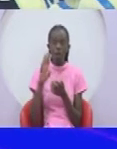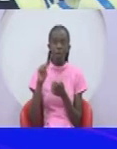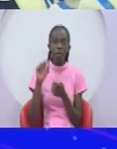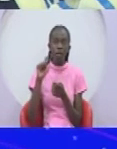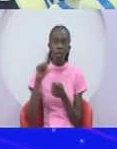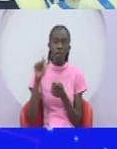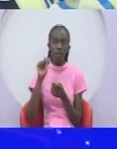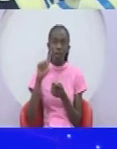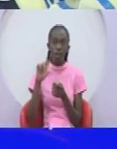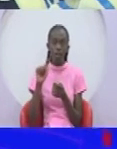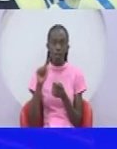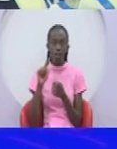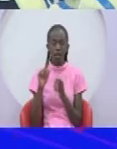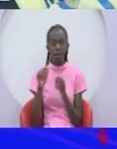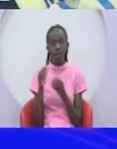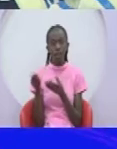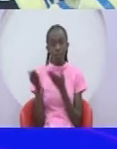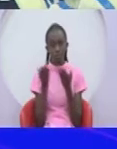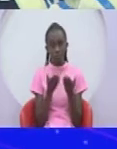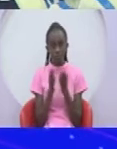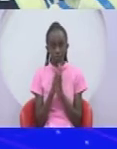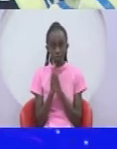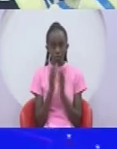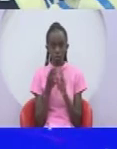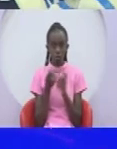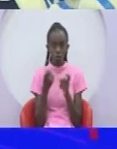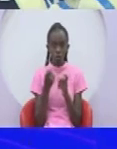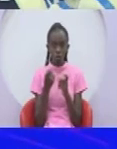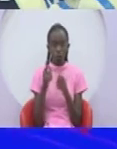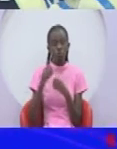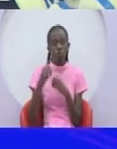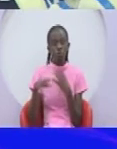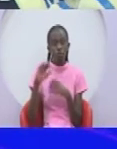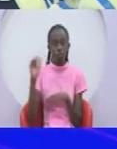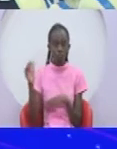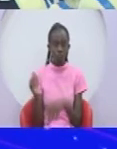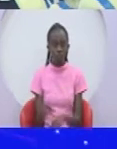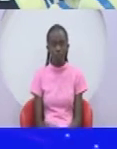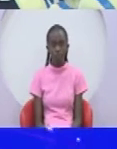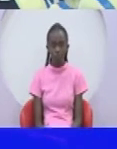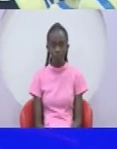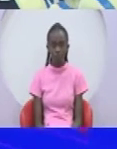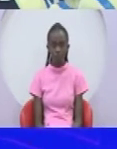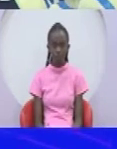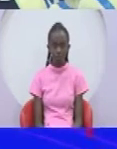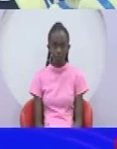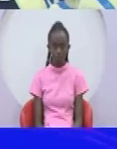Malala anatupa ukamilifu wa hiyo taarifa kutoka eneo bunge la Funyula kaunti ya Busia.